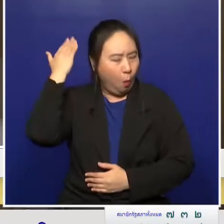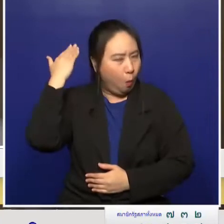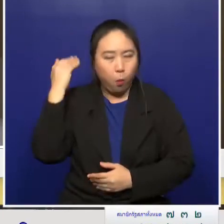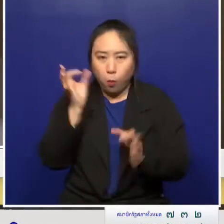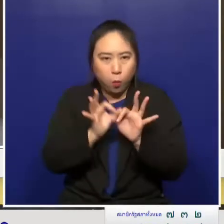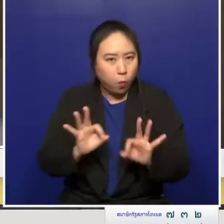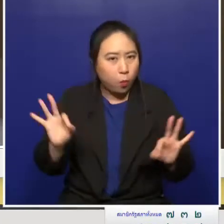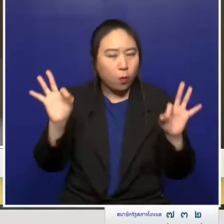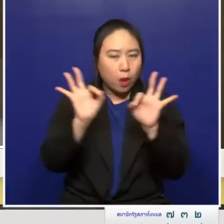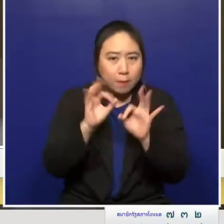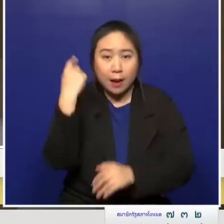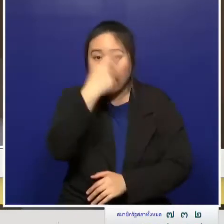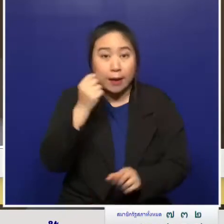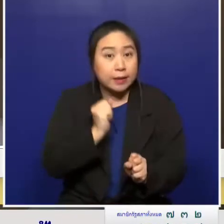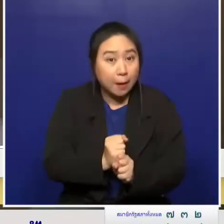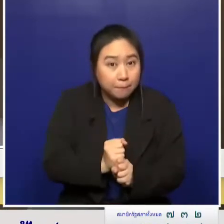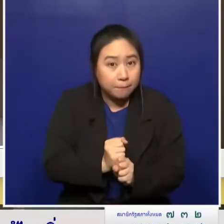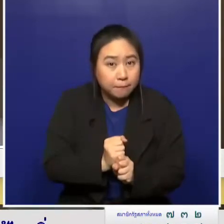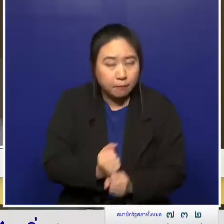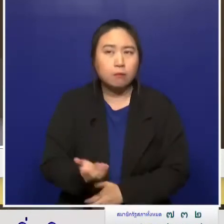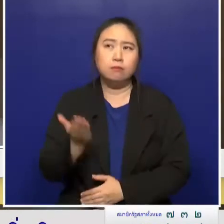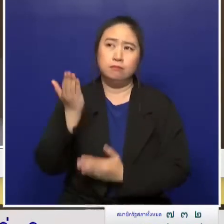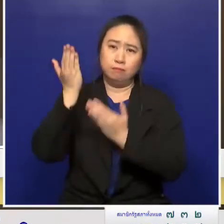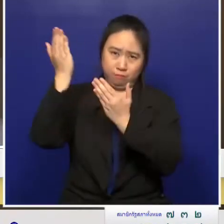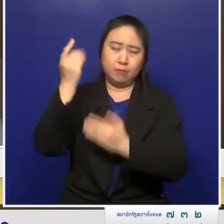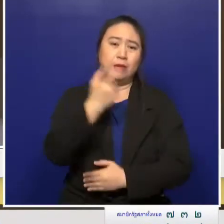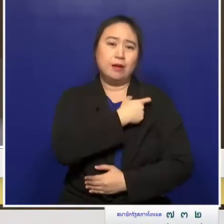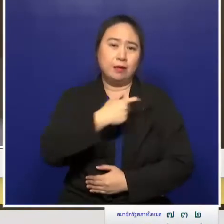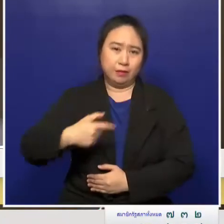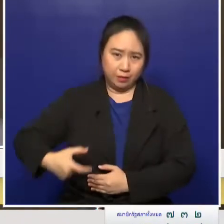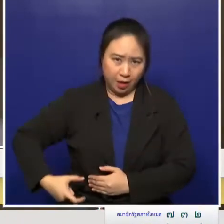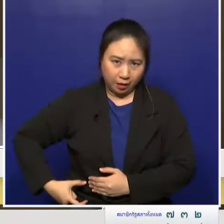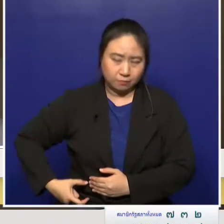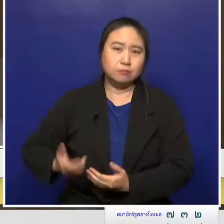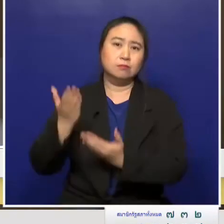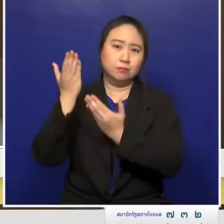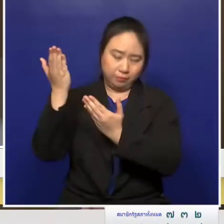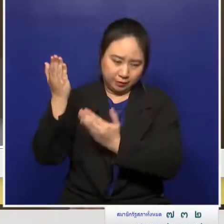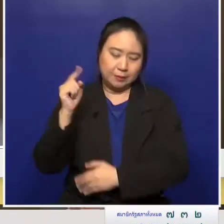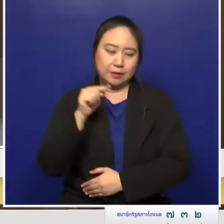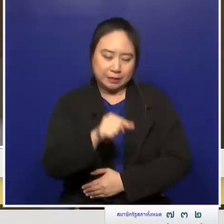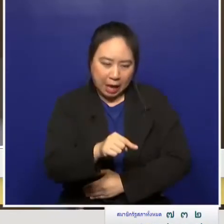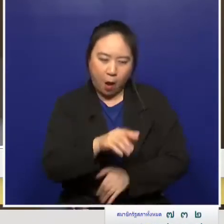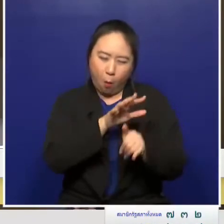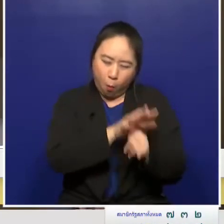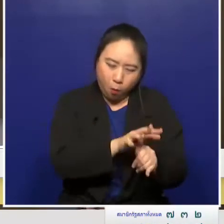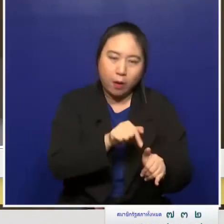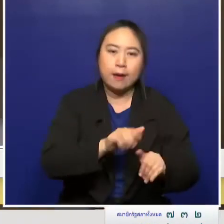ฏิรูปโดยใครก็ปฏิรูปโดยองค์พระประมุขคือพระมหากษัตริย์ทรง